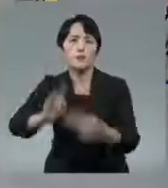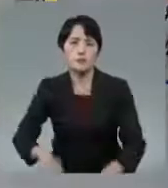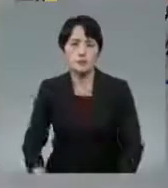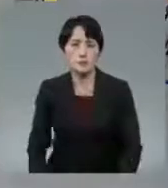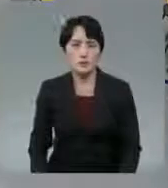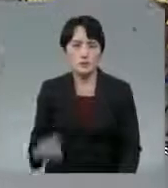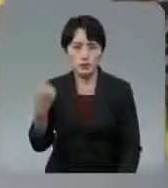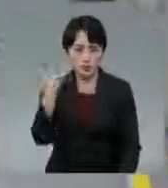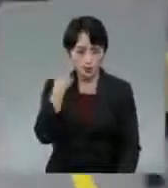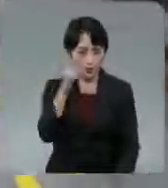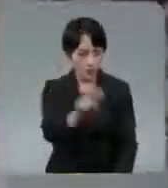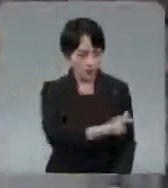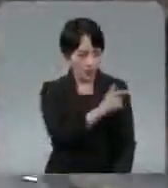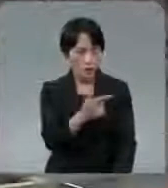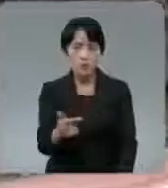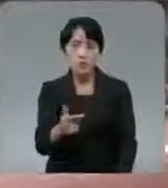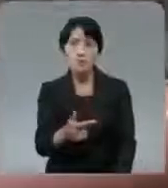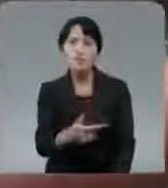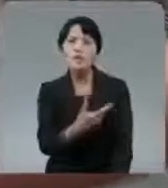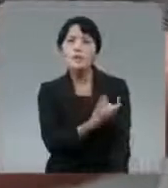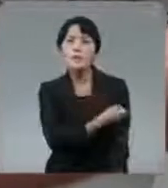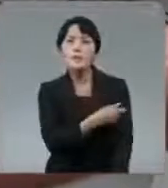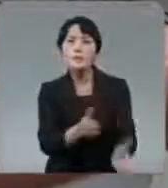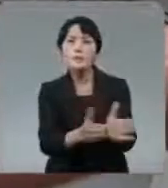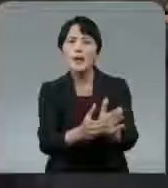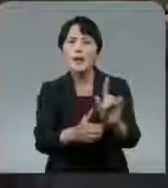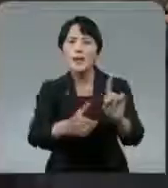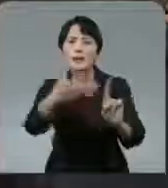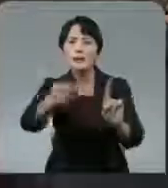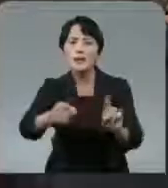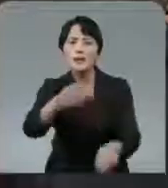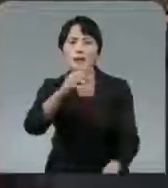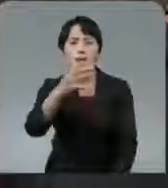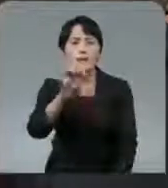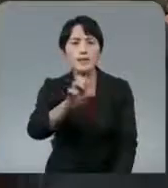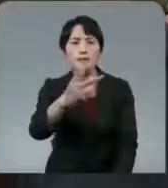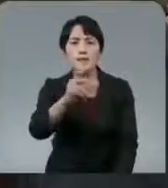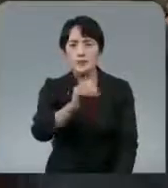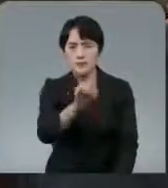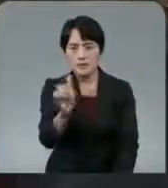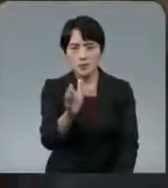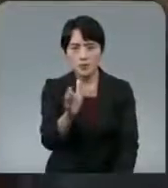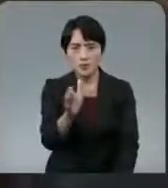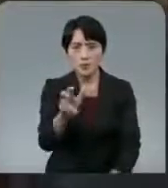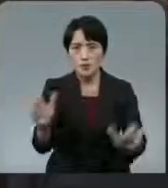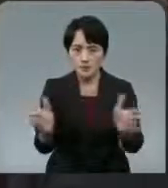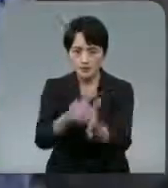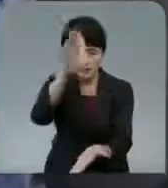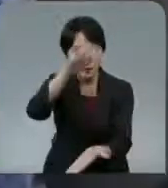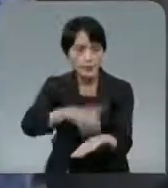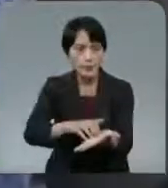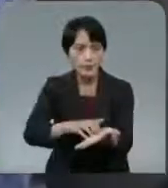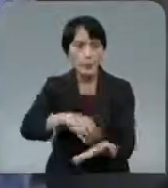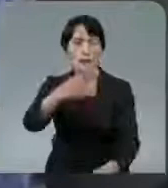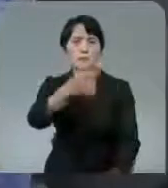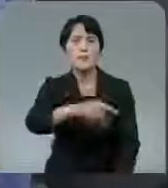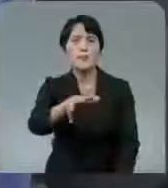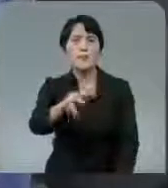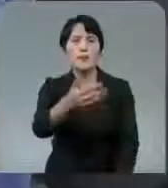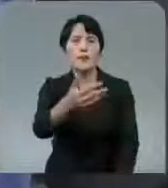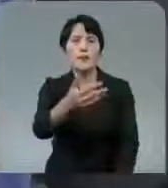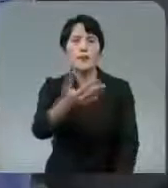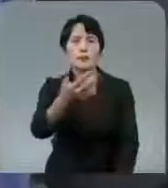süd kyongsang 190 fälle bekannt in busan 81 und integer 69 am mittwoch erhielten